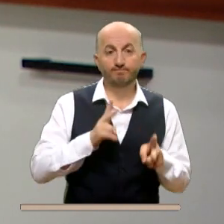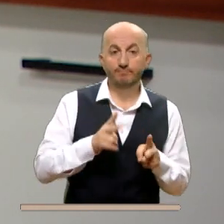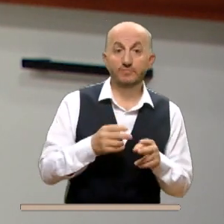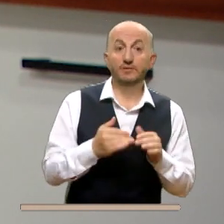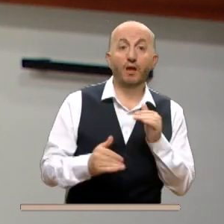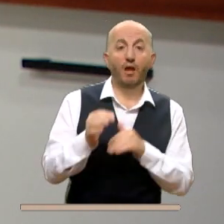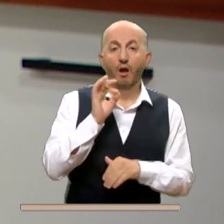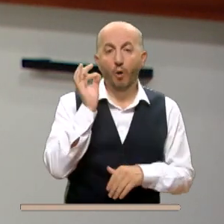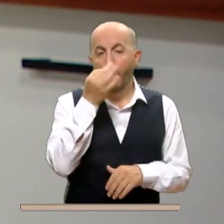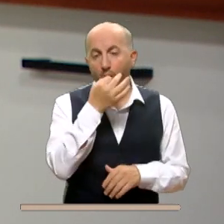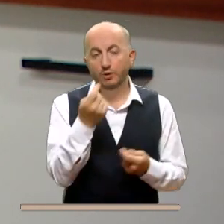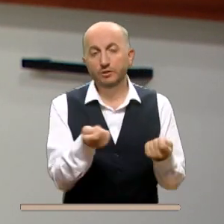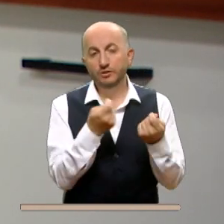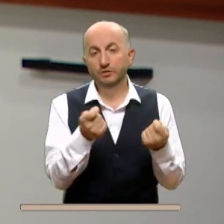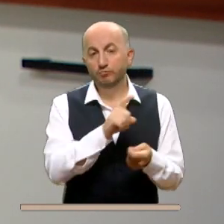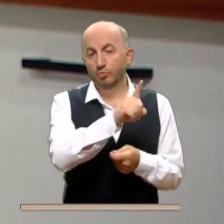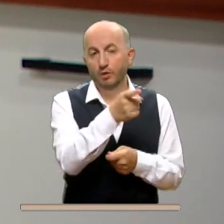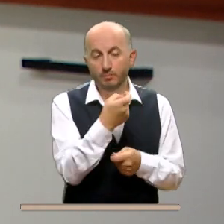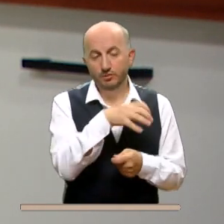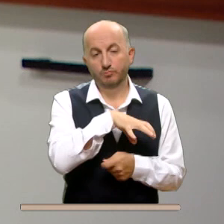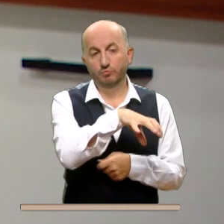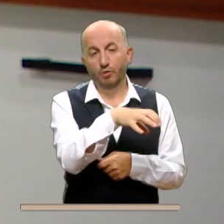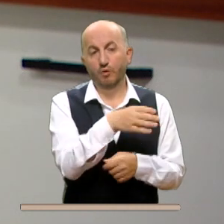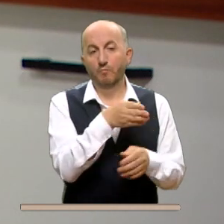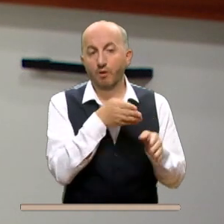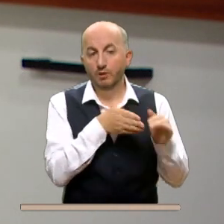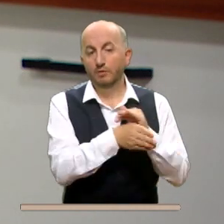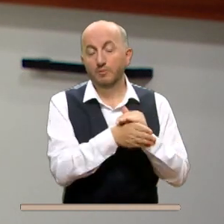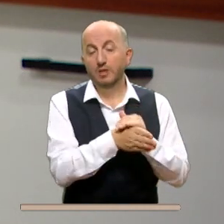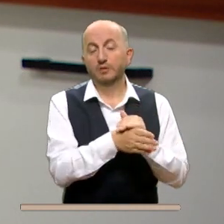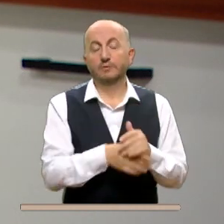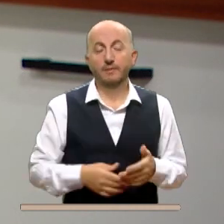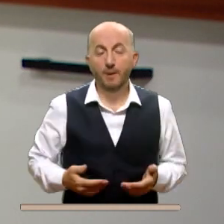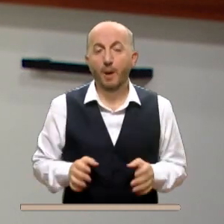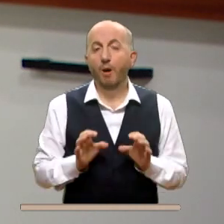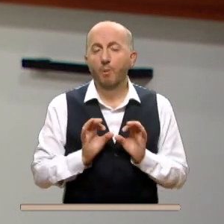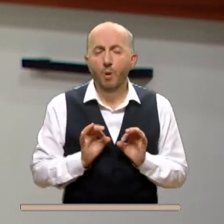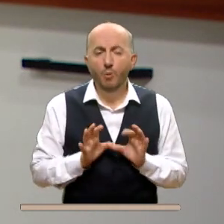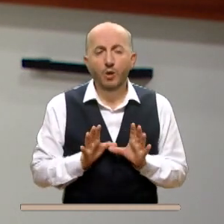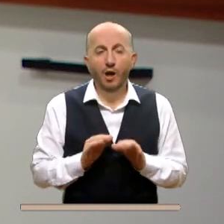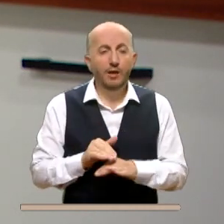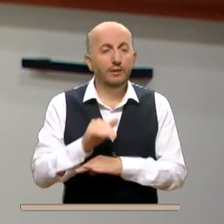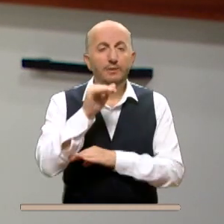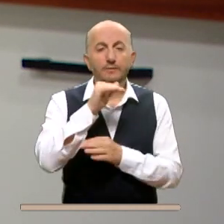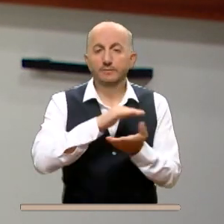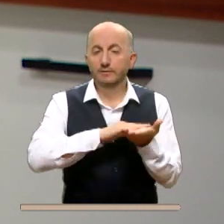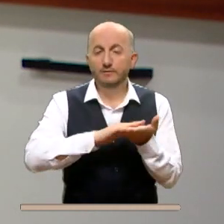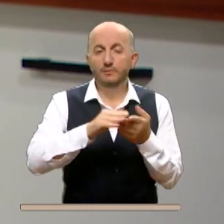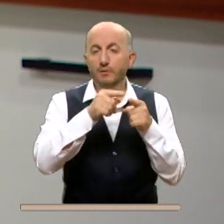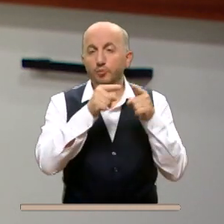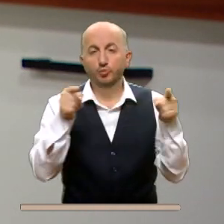daha kolay iş imkanı bulabilecekleri bir bölüme yönelecekler. Bu şekillendirme, hayatlarını şekillendirecekleri bu